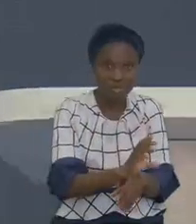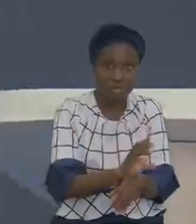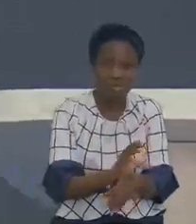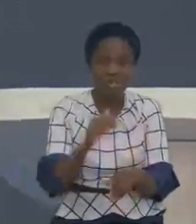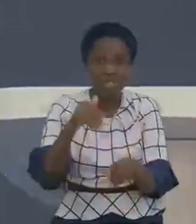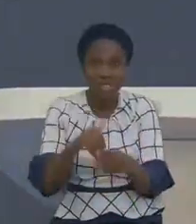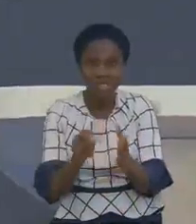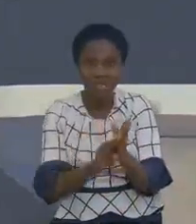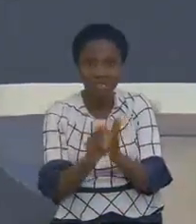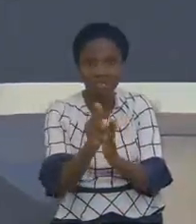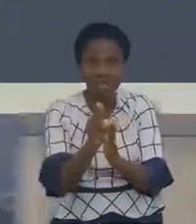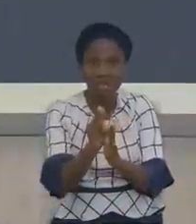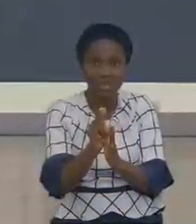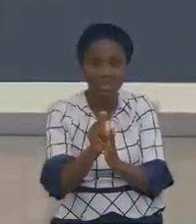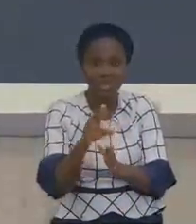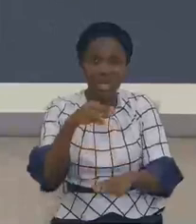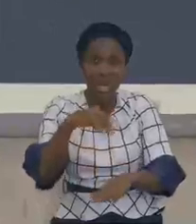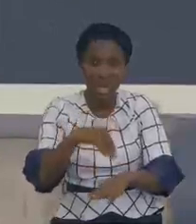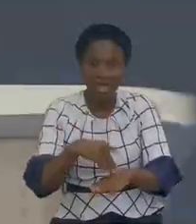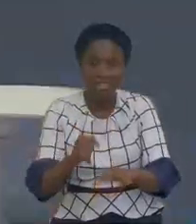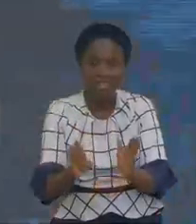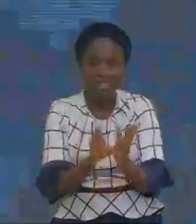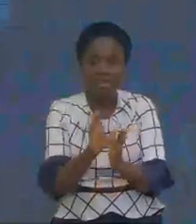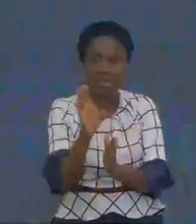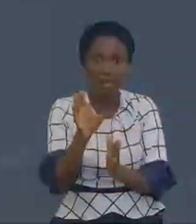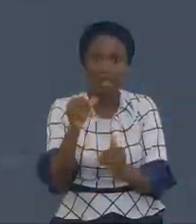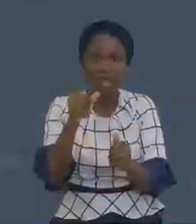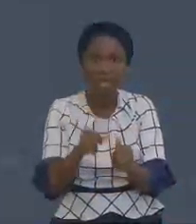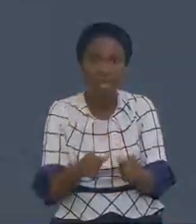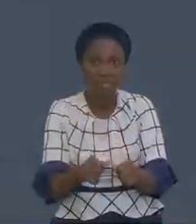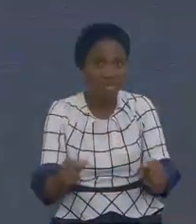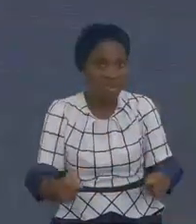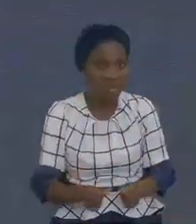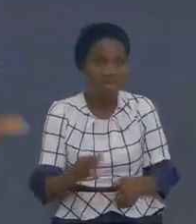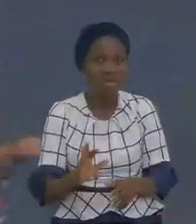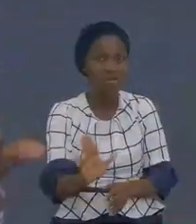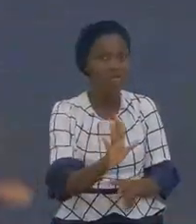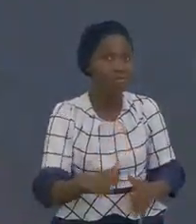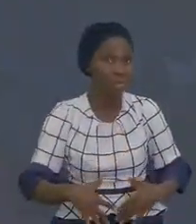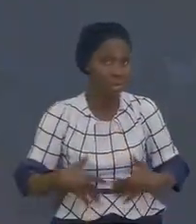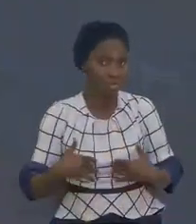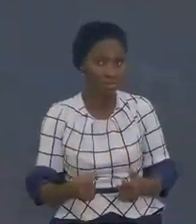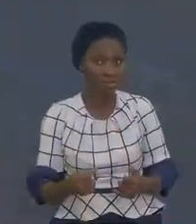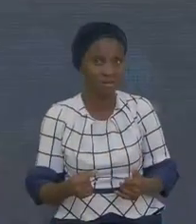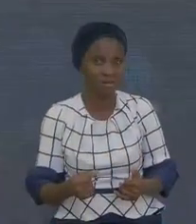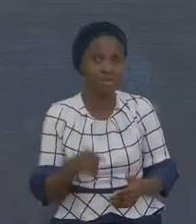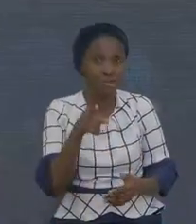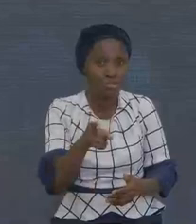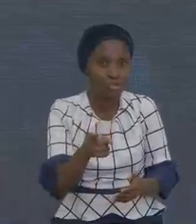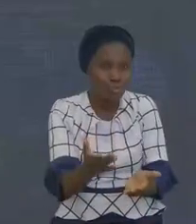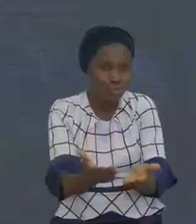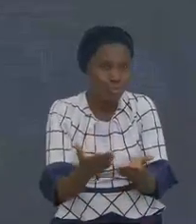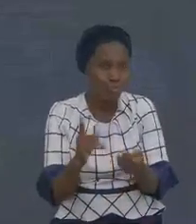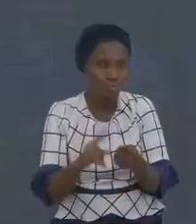collège, chaque domaine de ta vie, tu veux avoir un désir